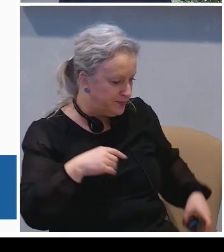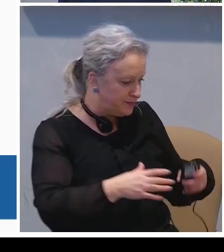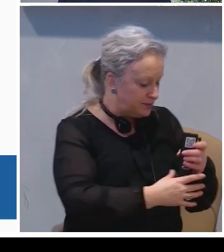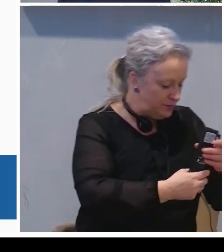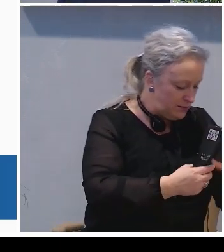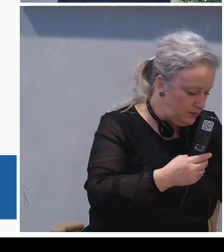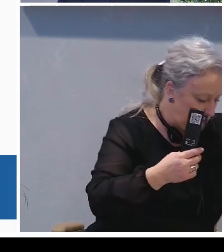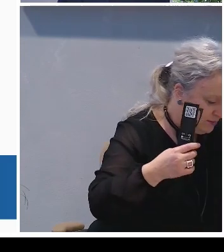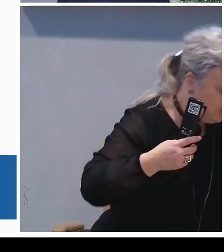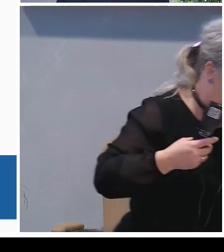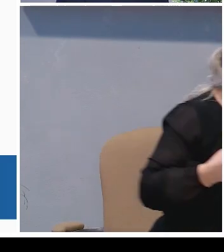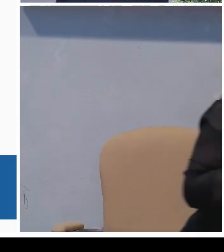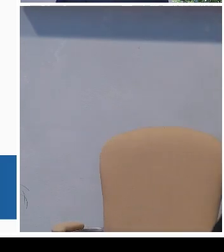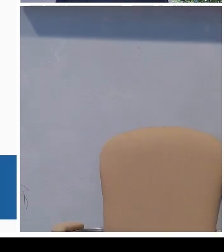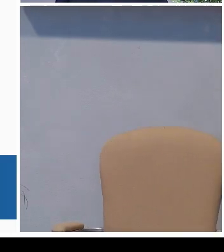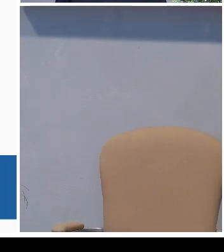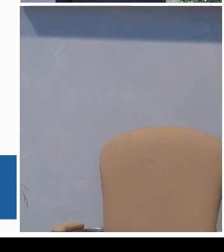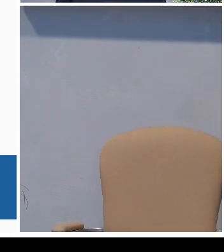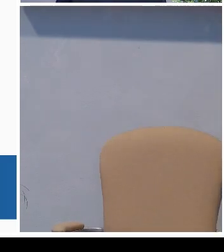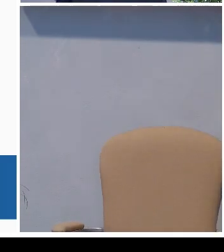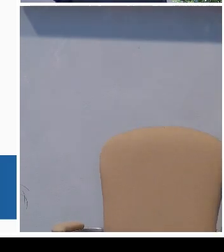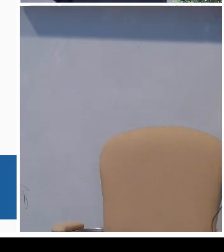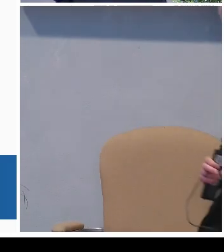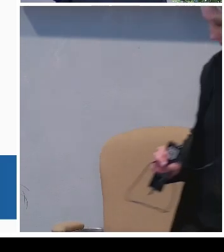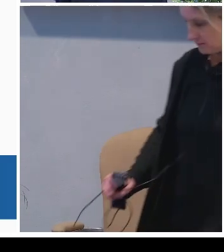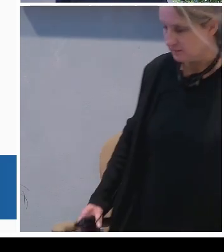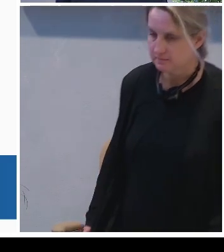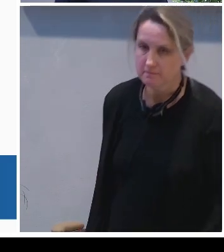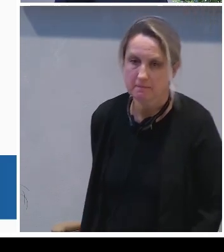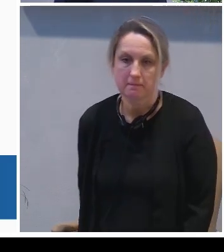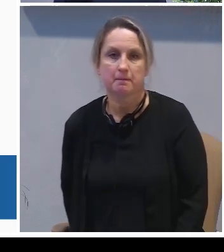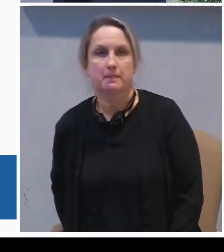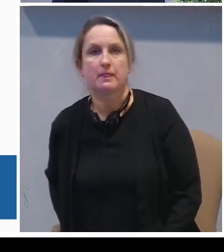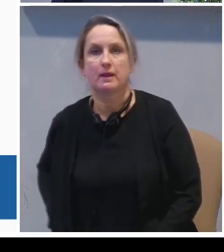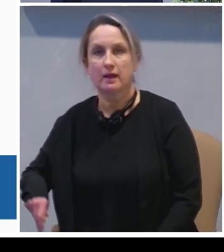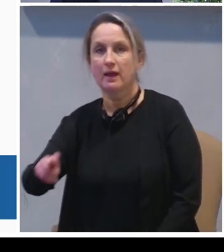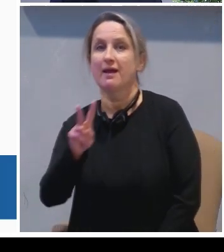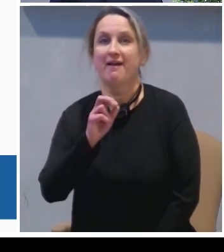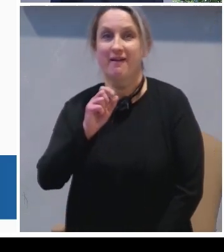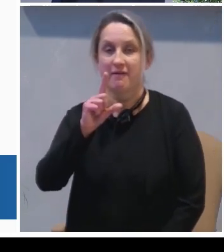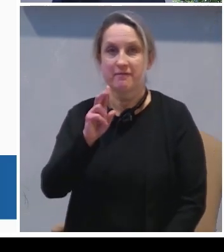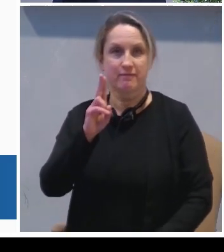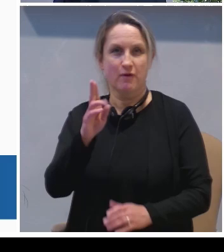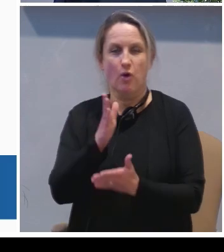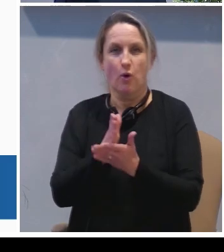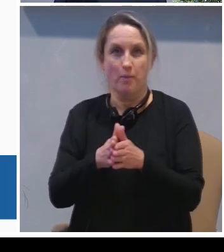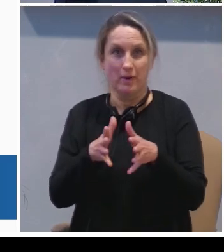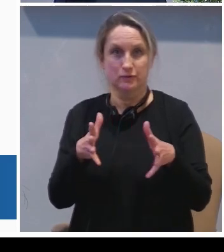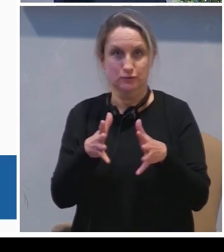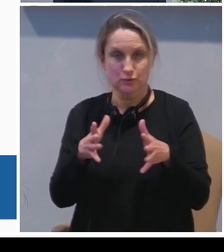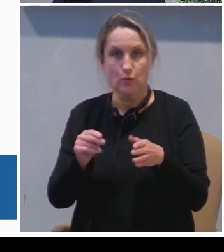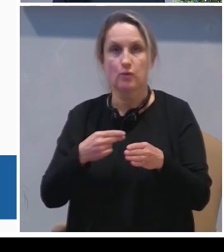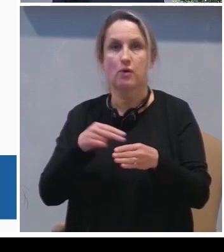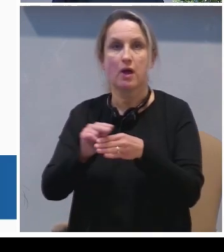nagu probleemiks selle ravi disainimiseks. Seda and on the nagu vaja aru size of the saada. gene is a Et problem in titin, the mis on design teine of that kõige suurem treatment.